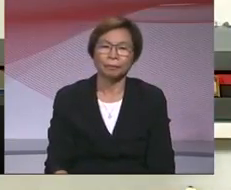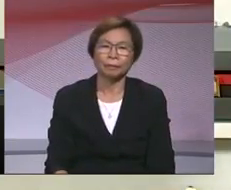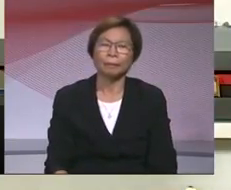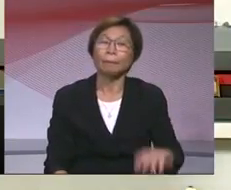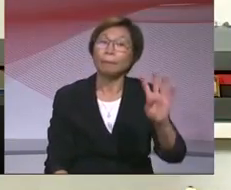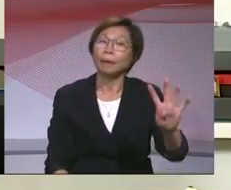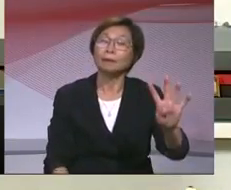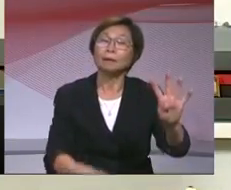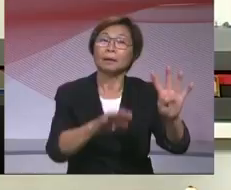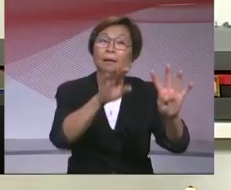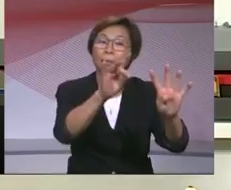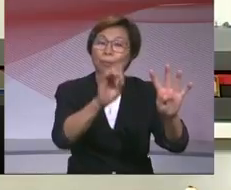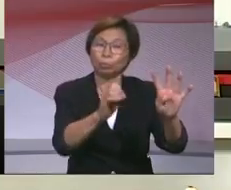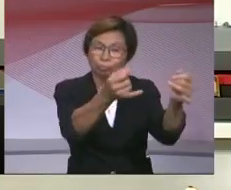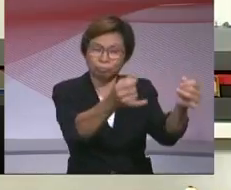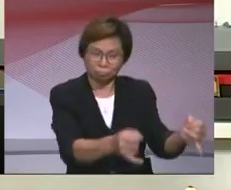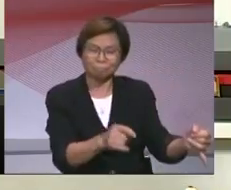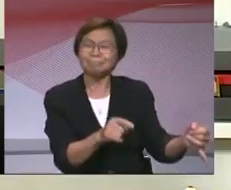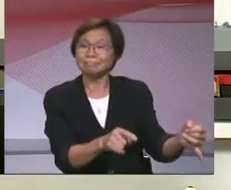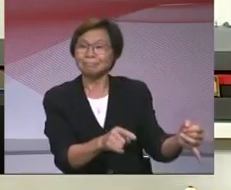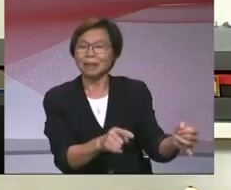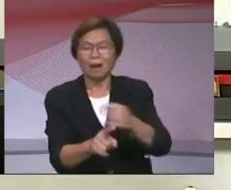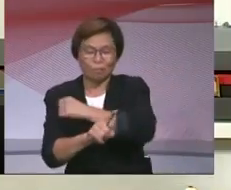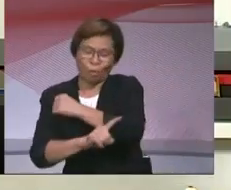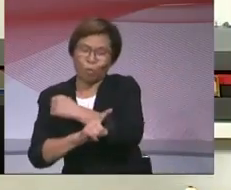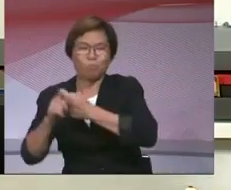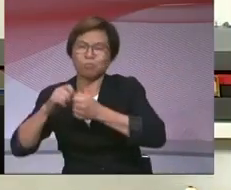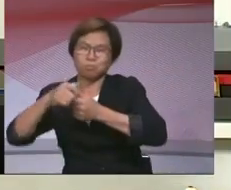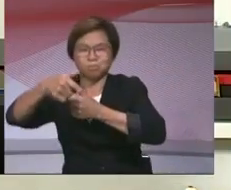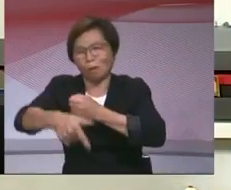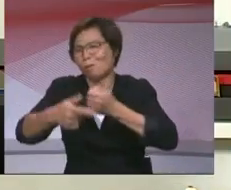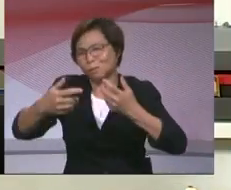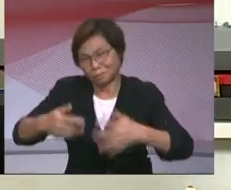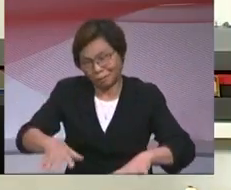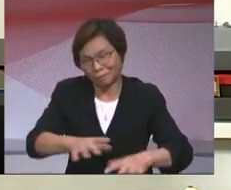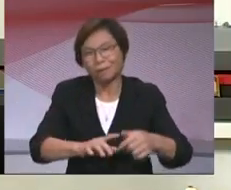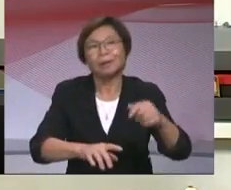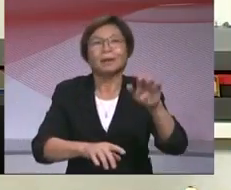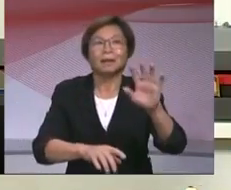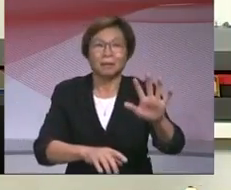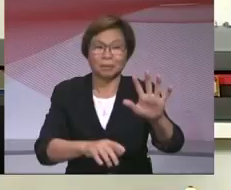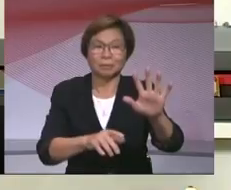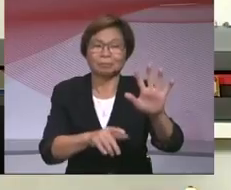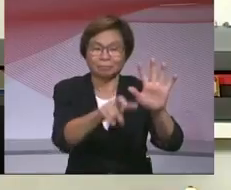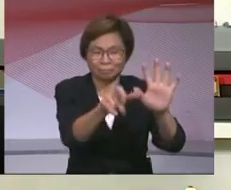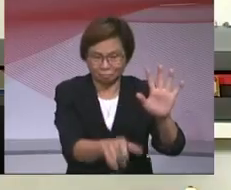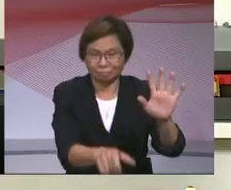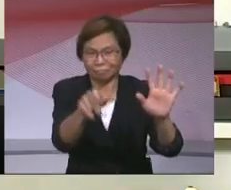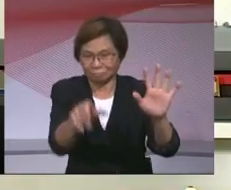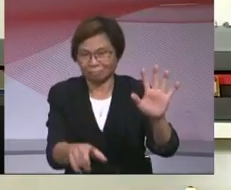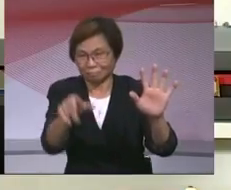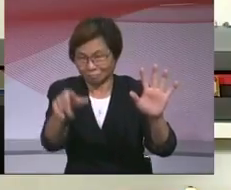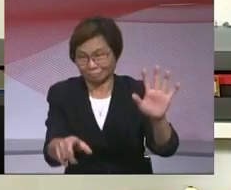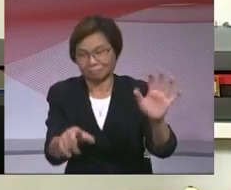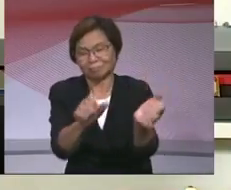seramai 480 individu telah dikompaun, manakala seramai 5 individu direman.